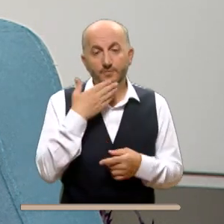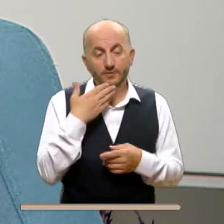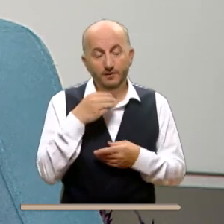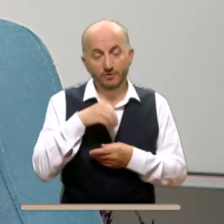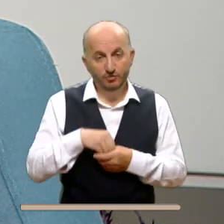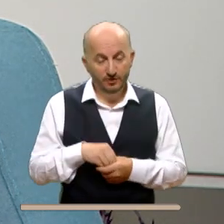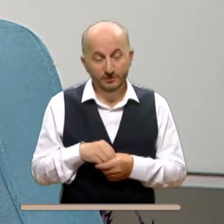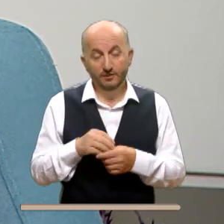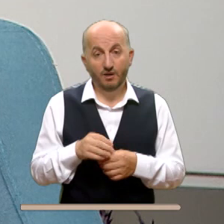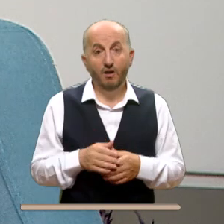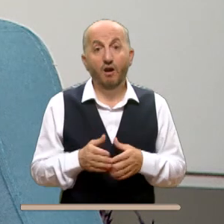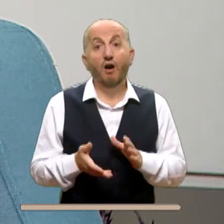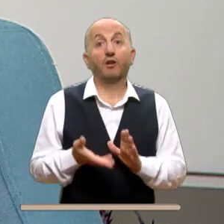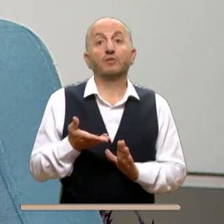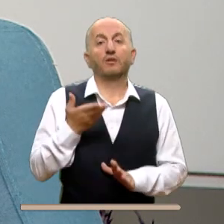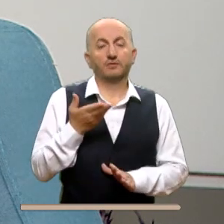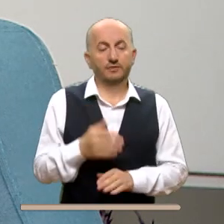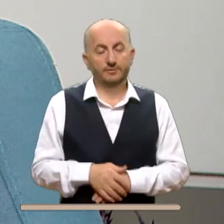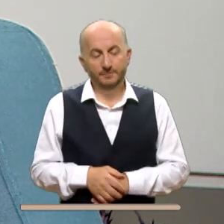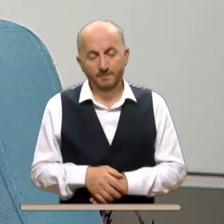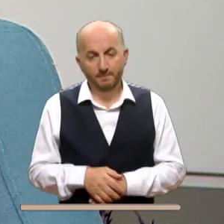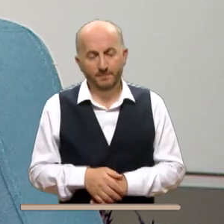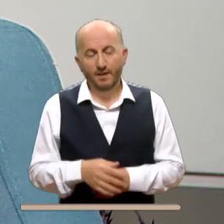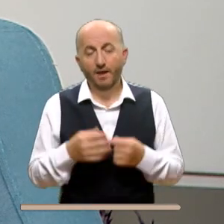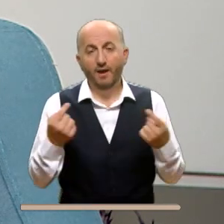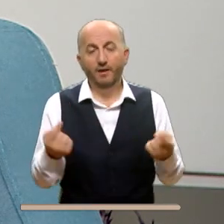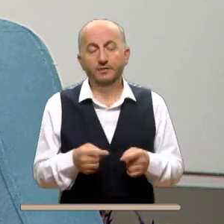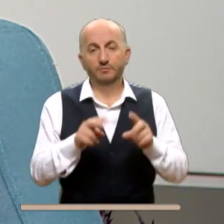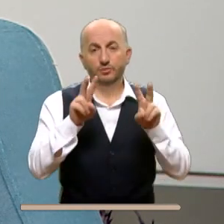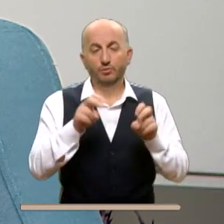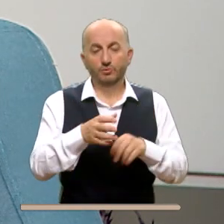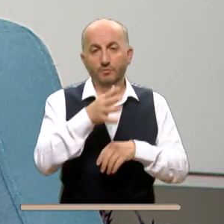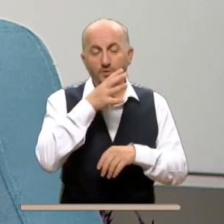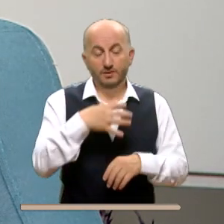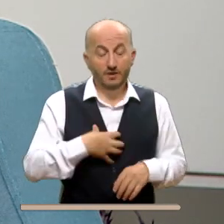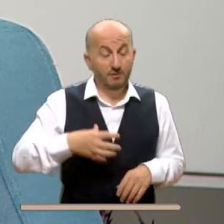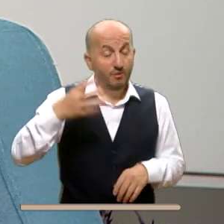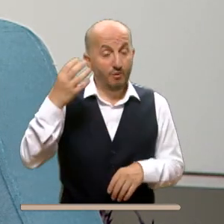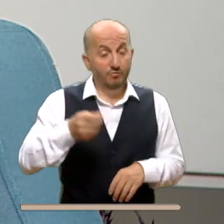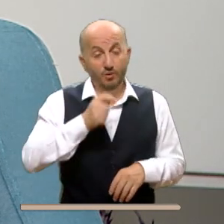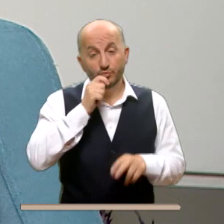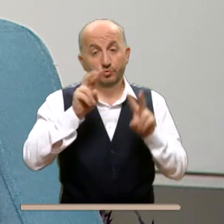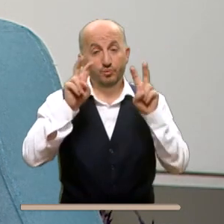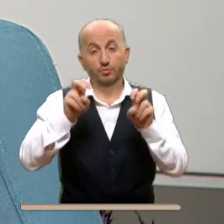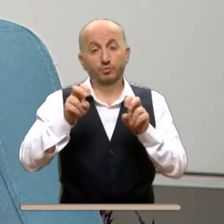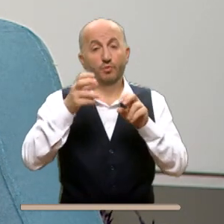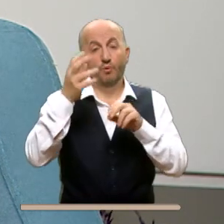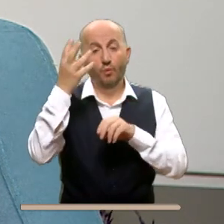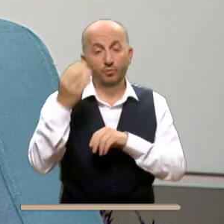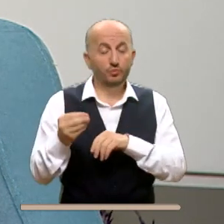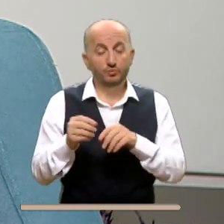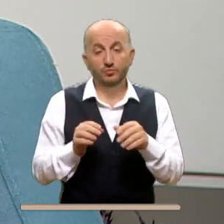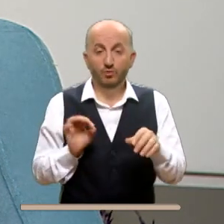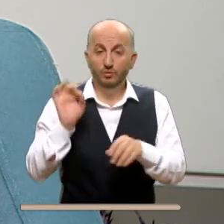içerisindeler. İmkanları arttı. Herhangi bir konuda bilgi sahibi olmak söz konusu olduğunda ulaşacakları yerler,